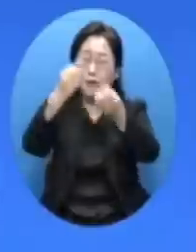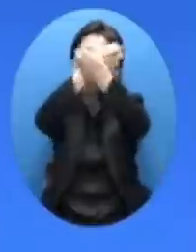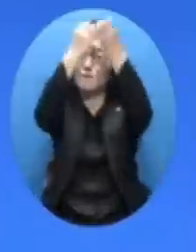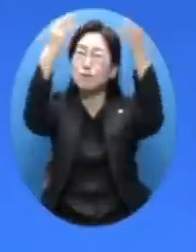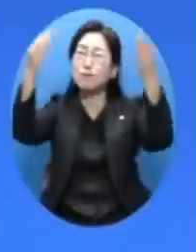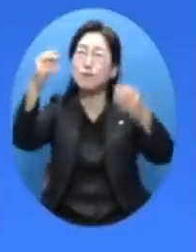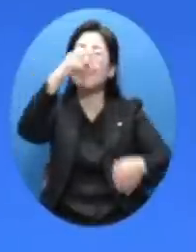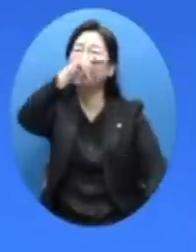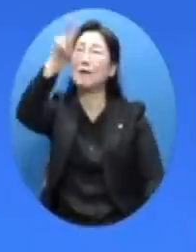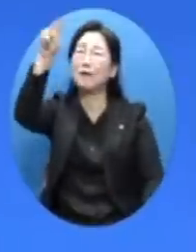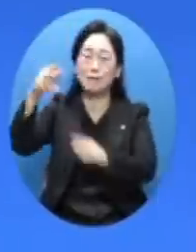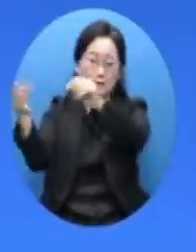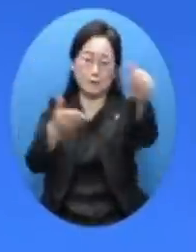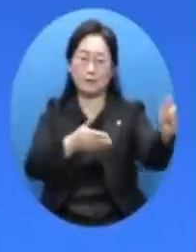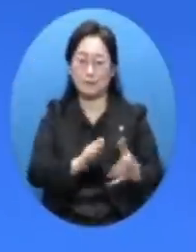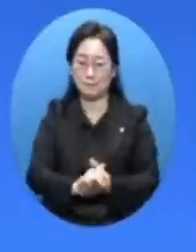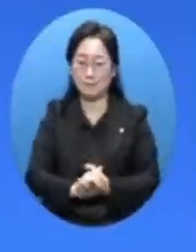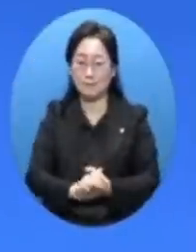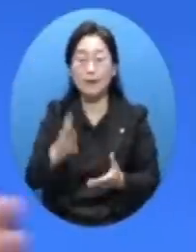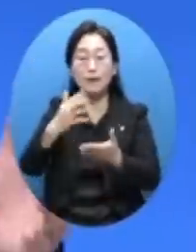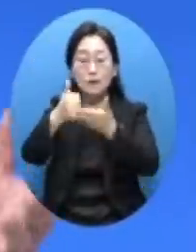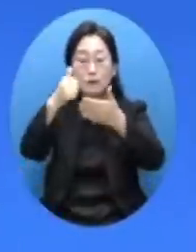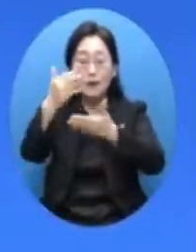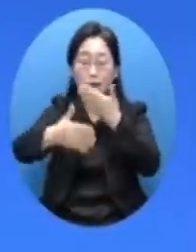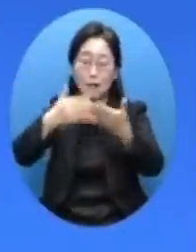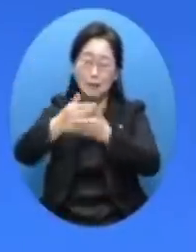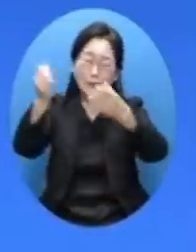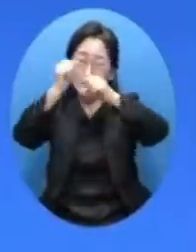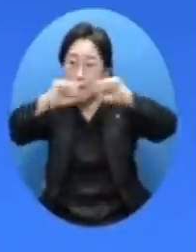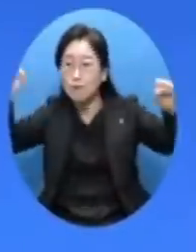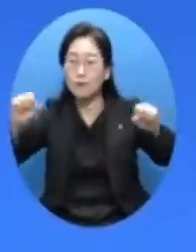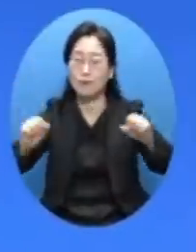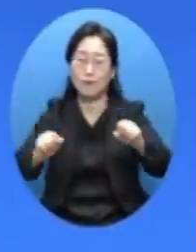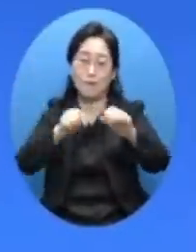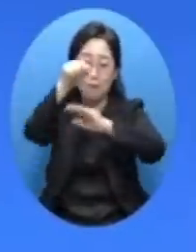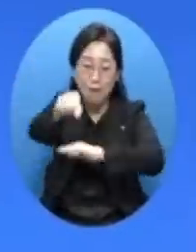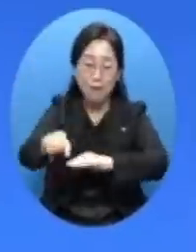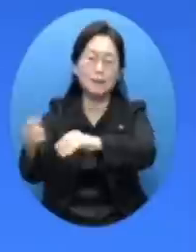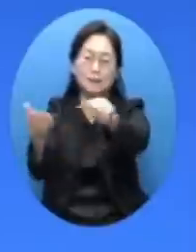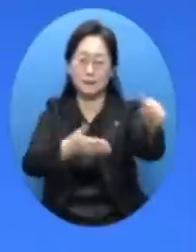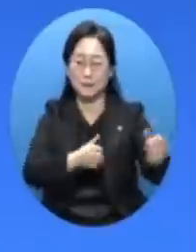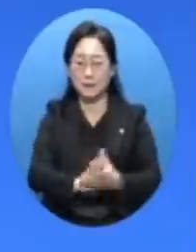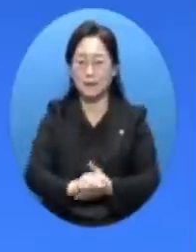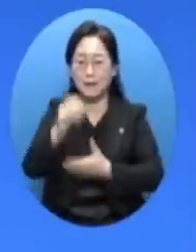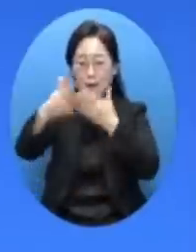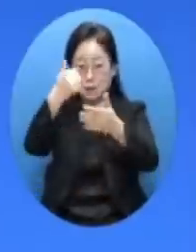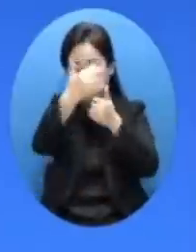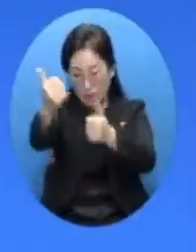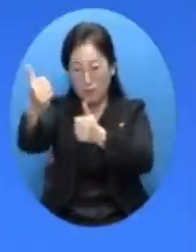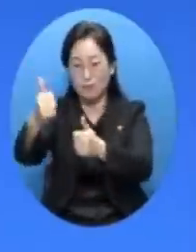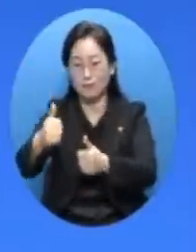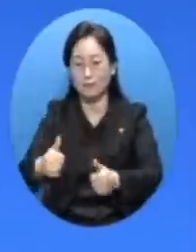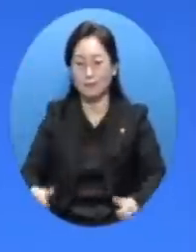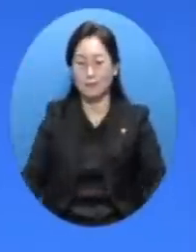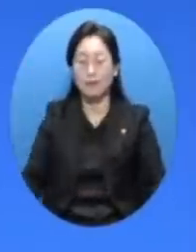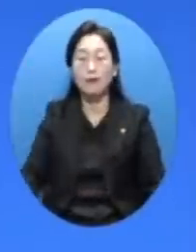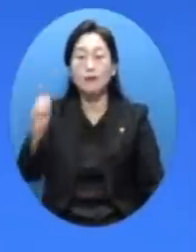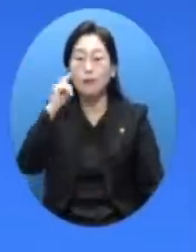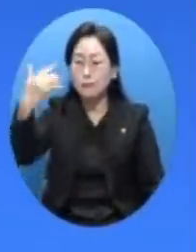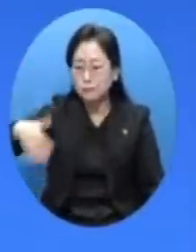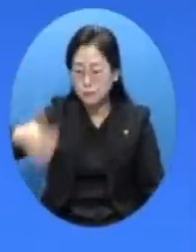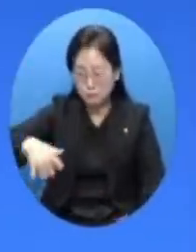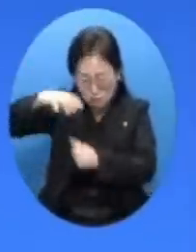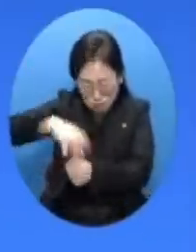공간을 바라보시기 바랍니다. 하나님의 무한대 공간으로 뛰어나가시길 바랍니다. 하나님께서 나오라 말씀하십니다. 왜 아직도